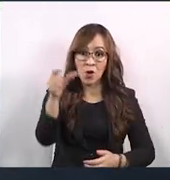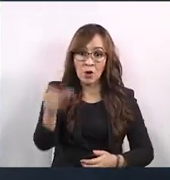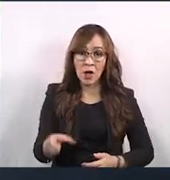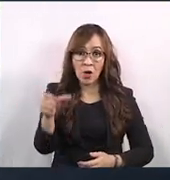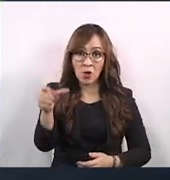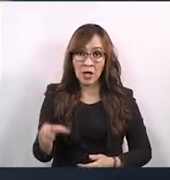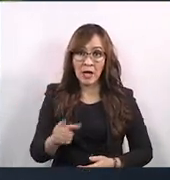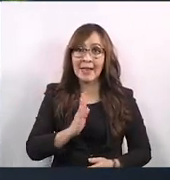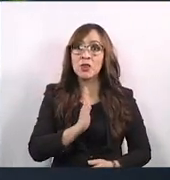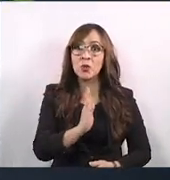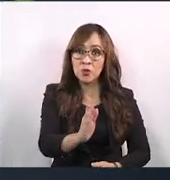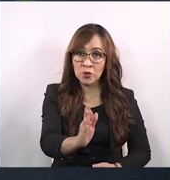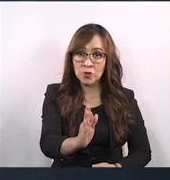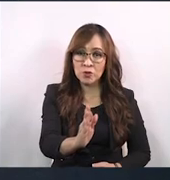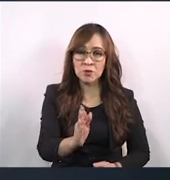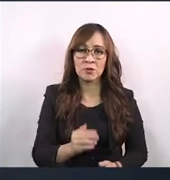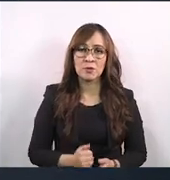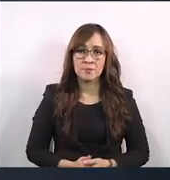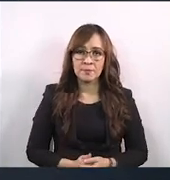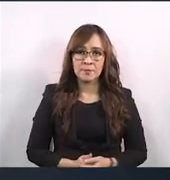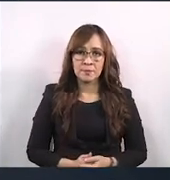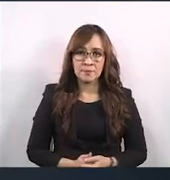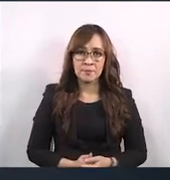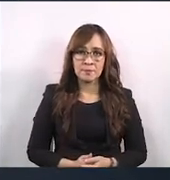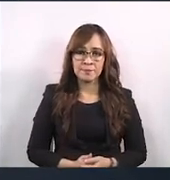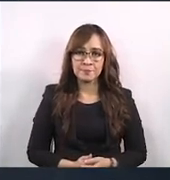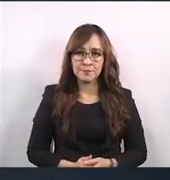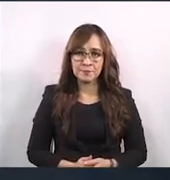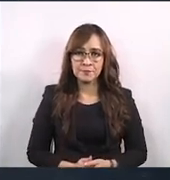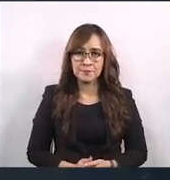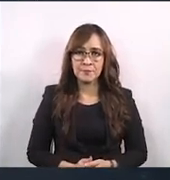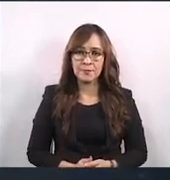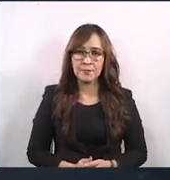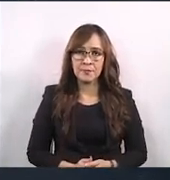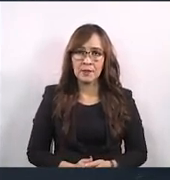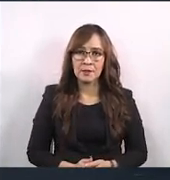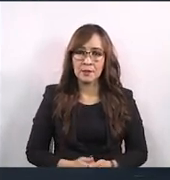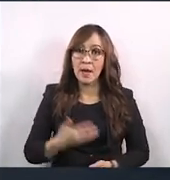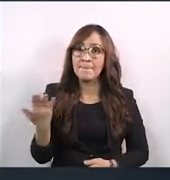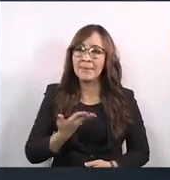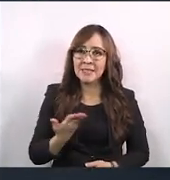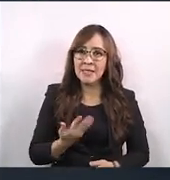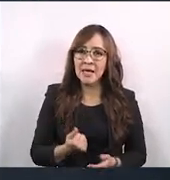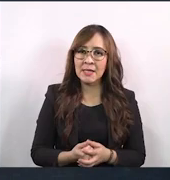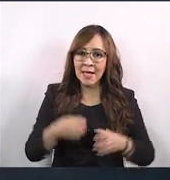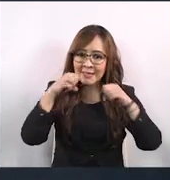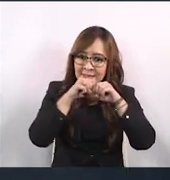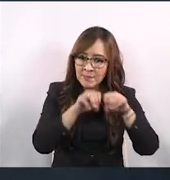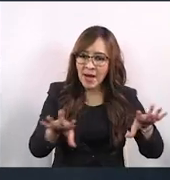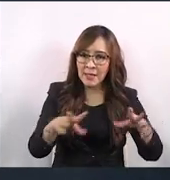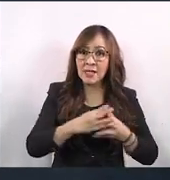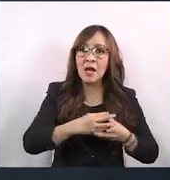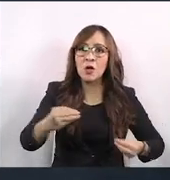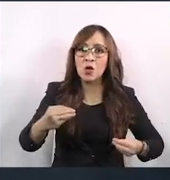tulus orang-orang yang polos hanya ketakutan karena ya biasanya disebar lah Crocs